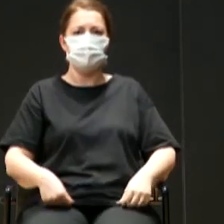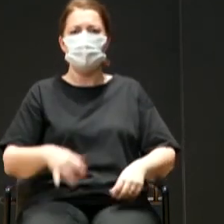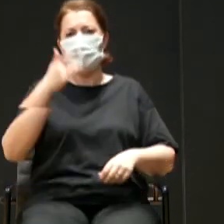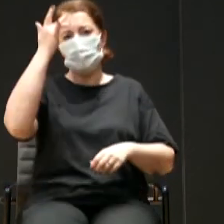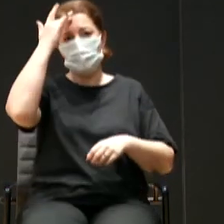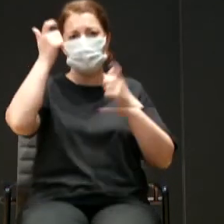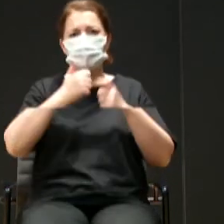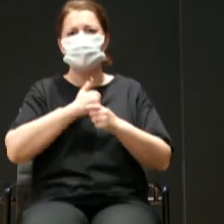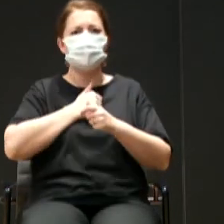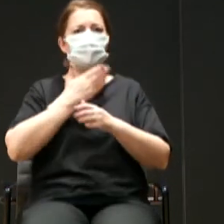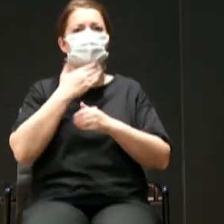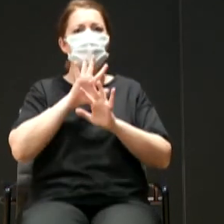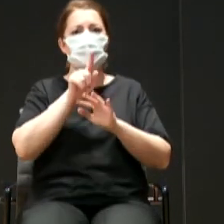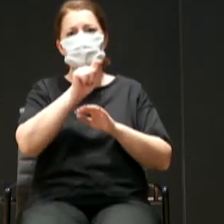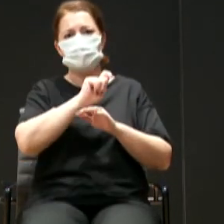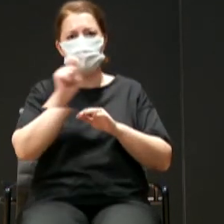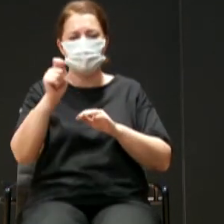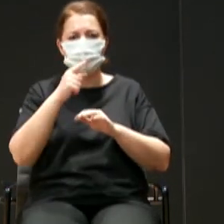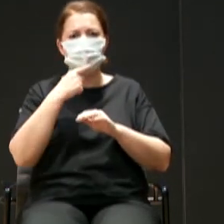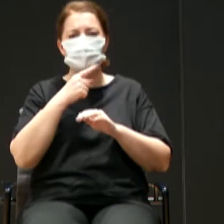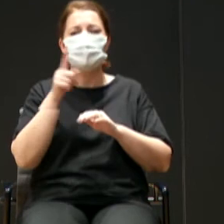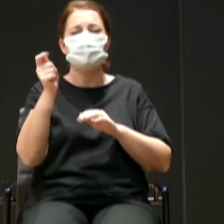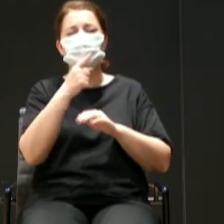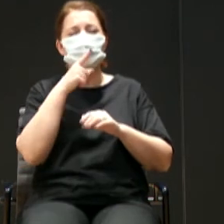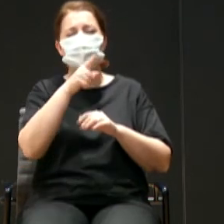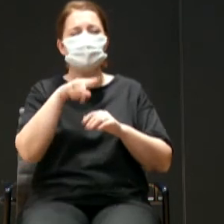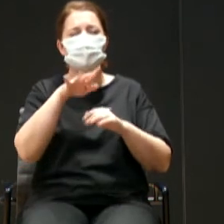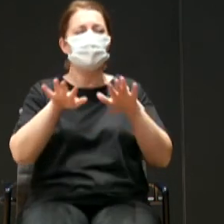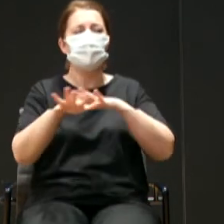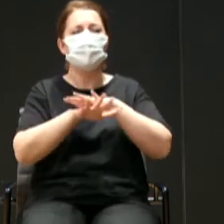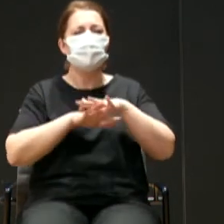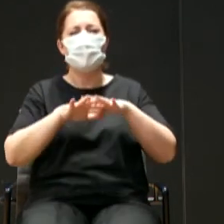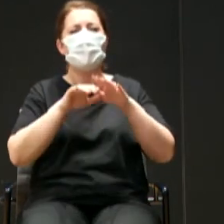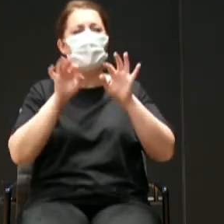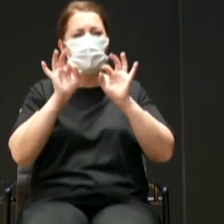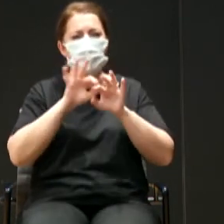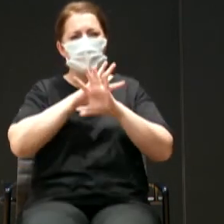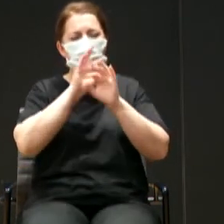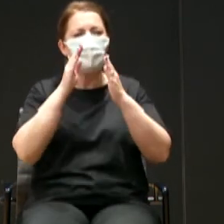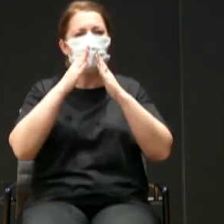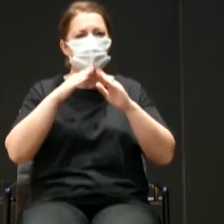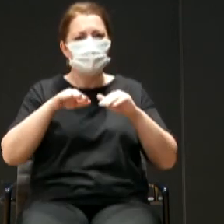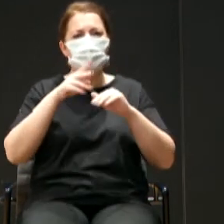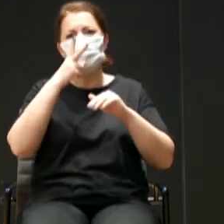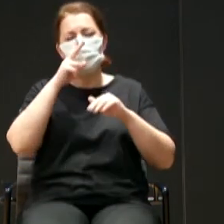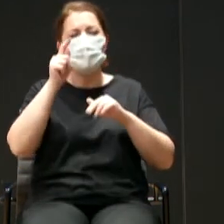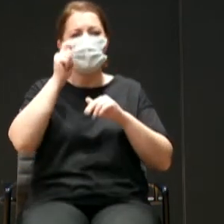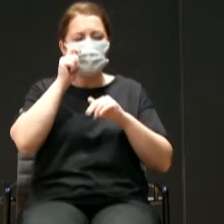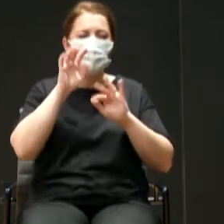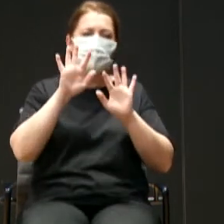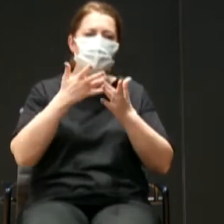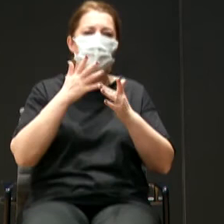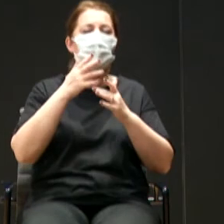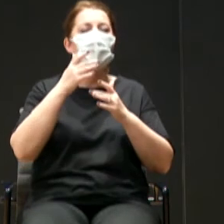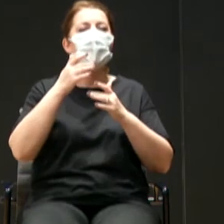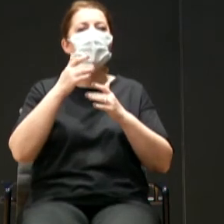Evet. Sizin attığınız her temel çökmüştür. Burada biz Yakuplu Köy Muhtarlığı veya Gürpınar Beylikdüzü Köy Muhtarlığı